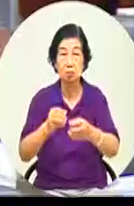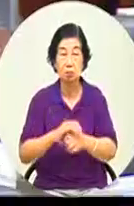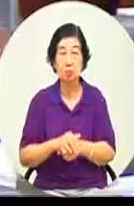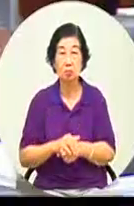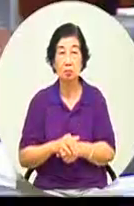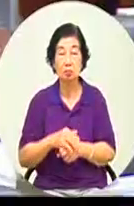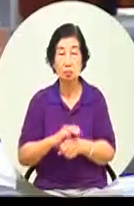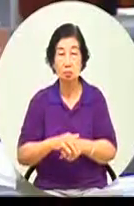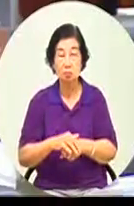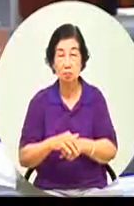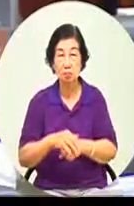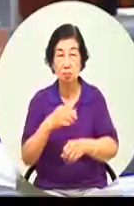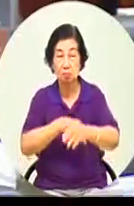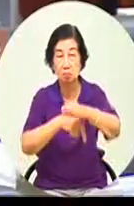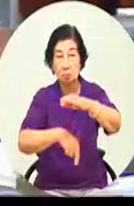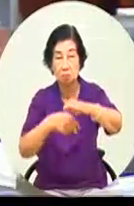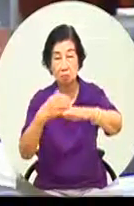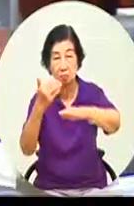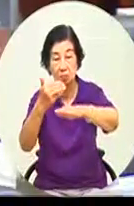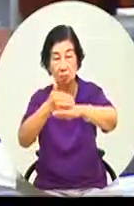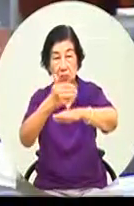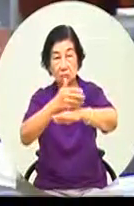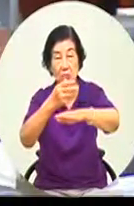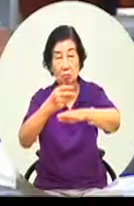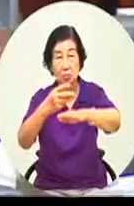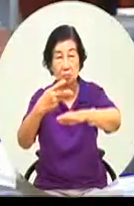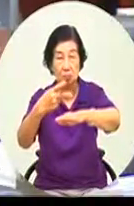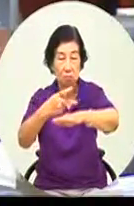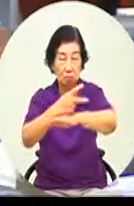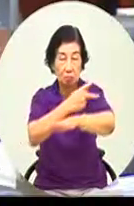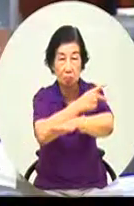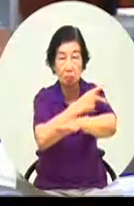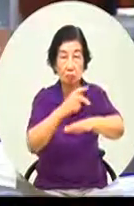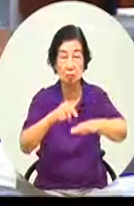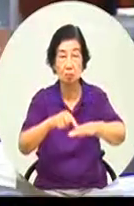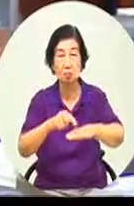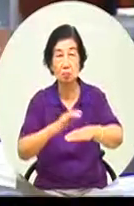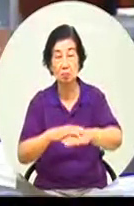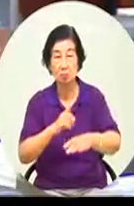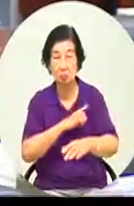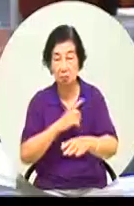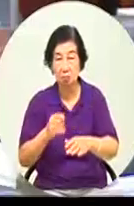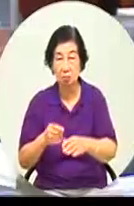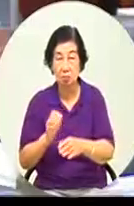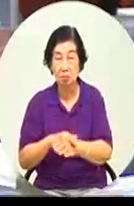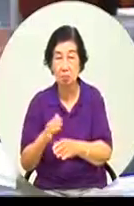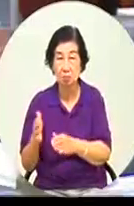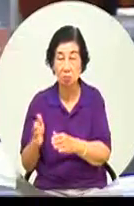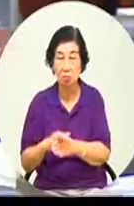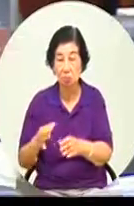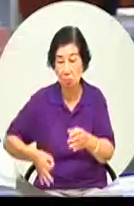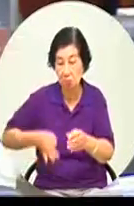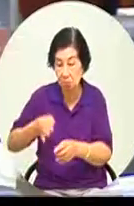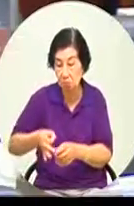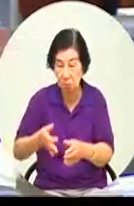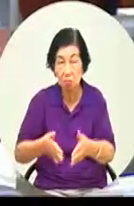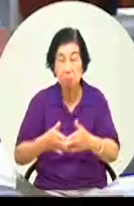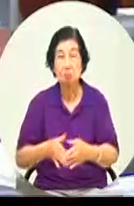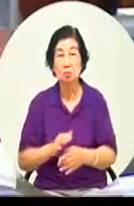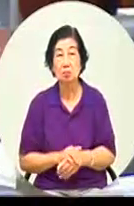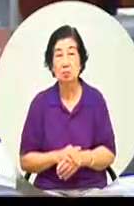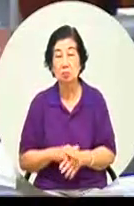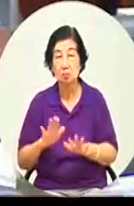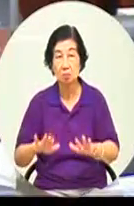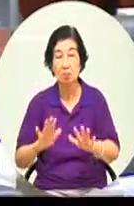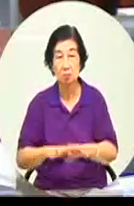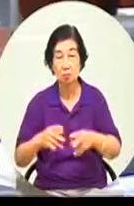架捷运当然了、啊，你刚刚讲到自偿率了哈。那我要请问你哈，那我们目前现有在捷运哦，